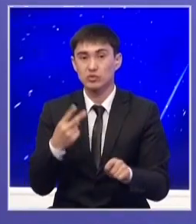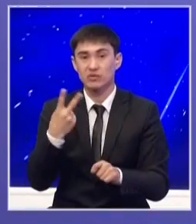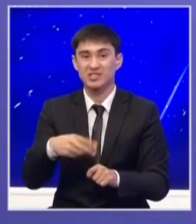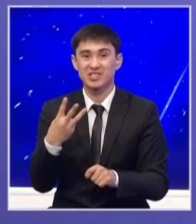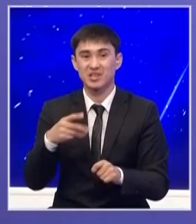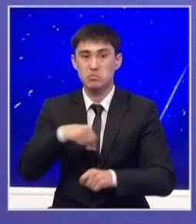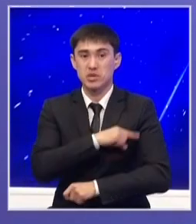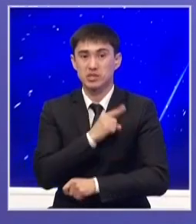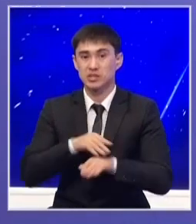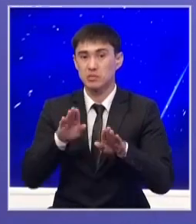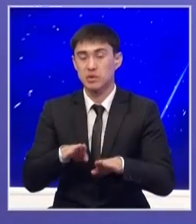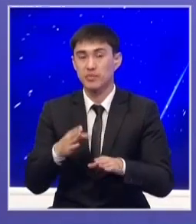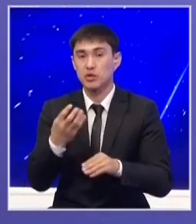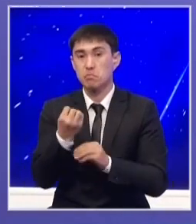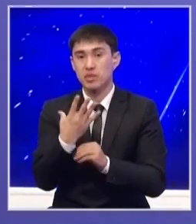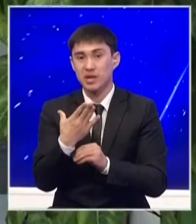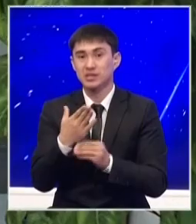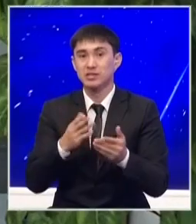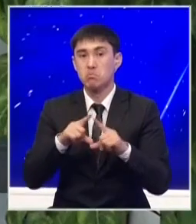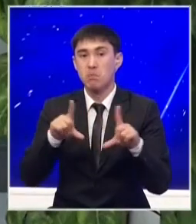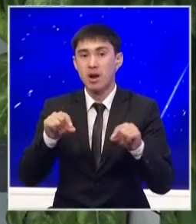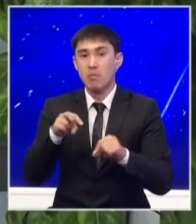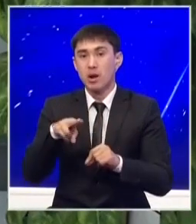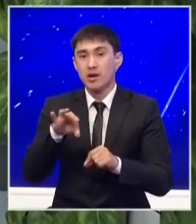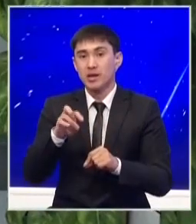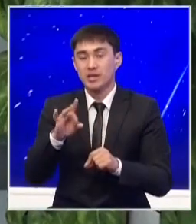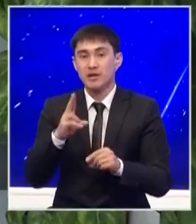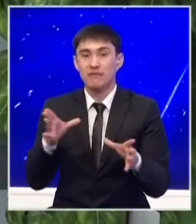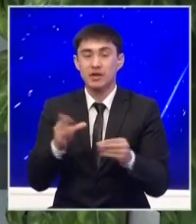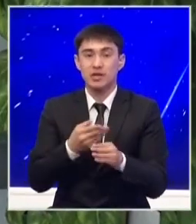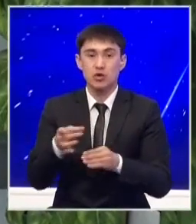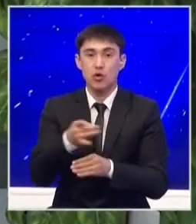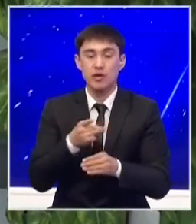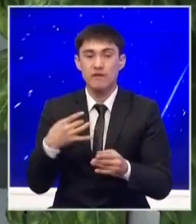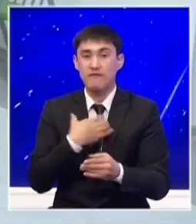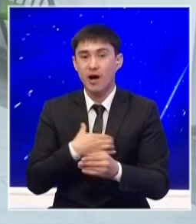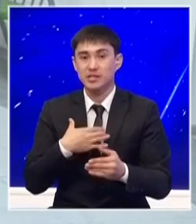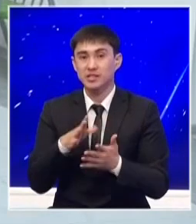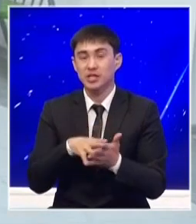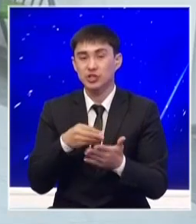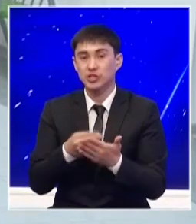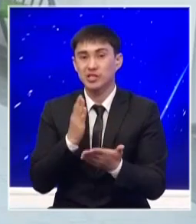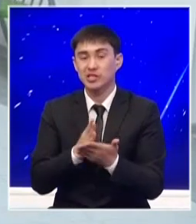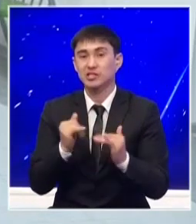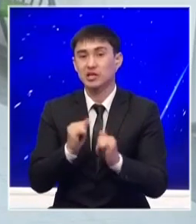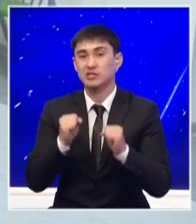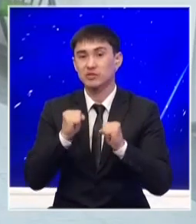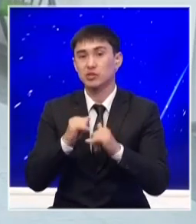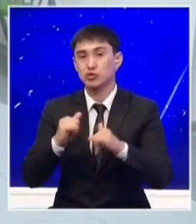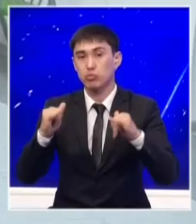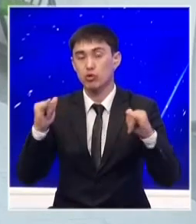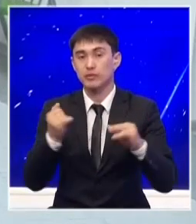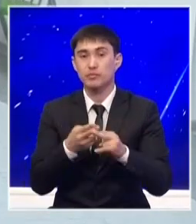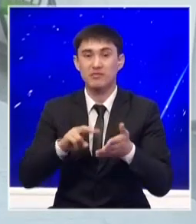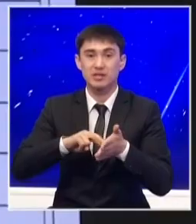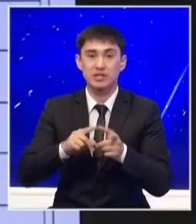Три медицинских пункта еще 15 поликлиник вместе с тем в регионе немаловажное значение имеет развитие спорта в связи